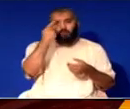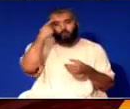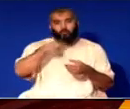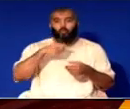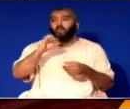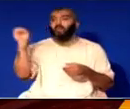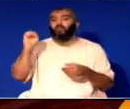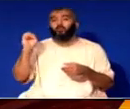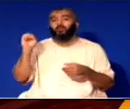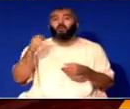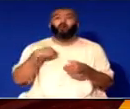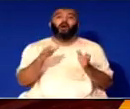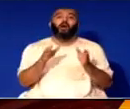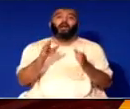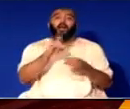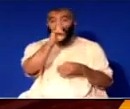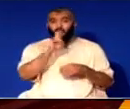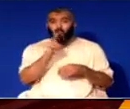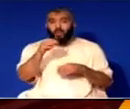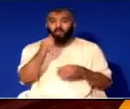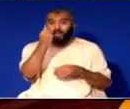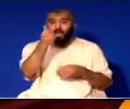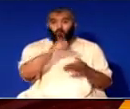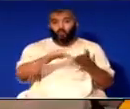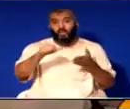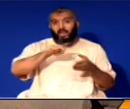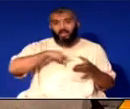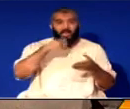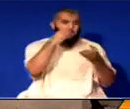فقط وشكرا لكم. شكرا لك سيدتي الكريمة.